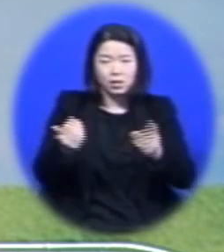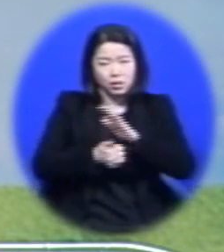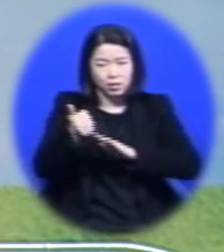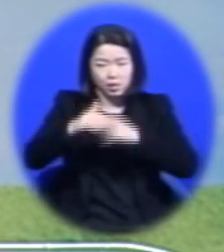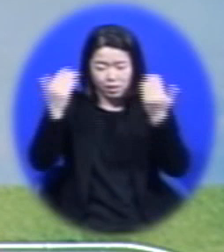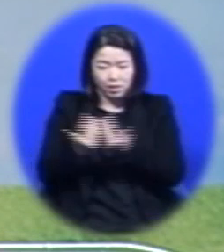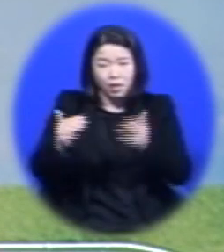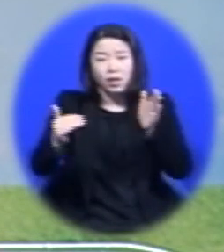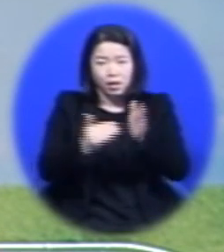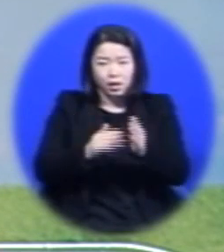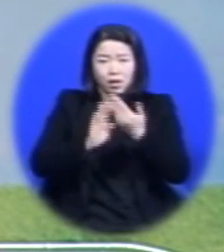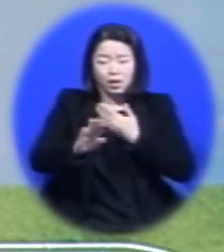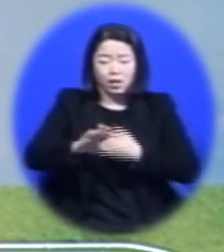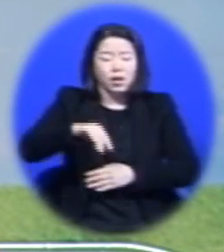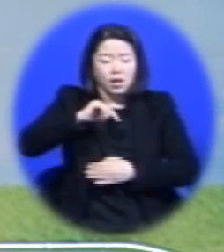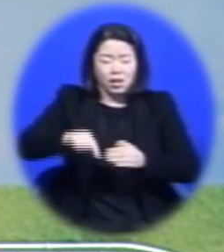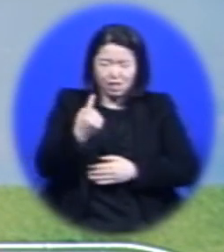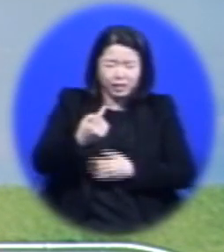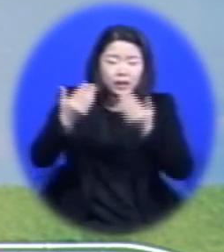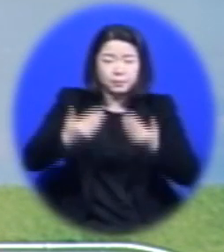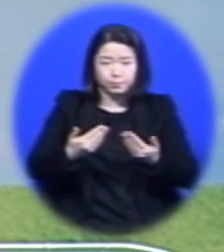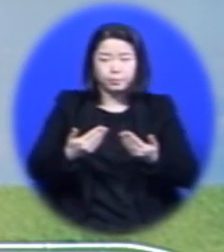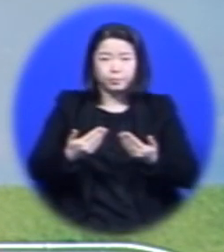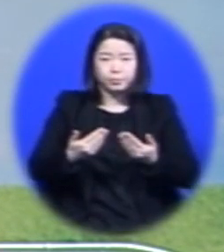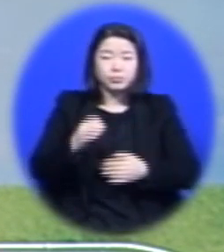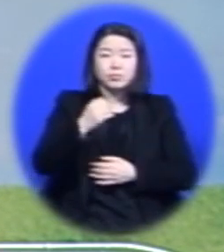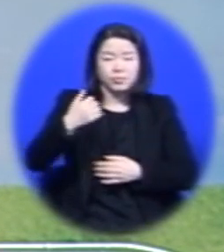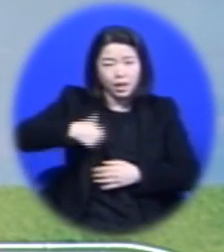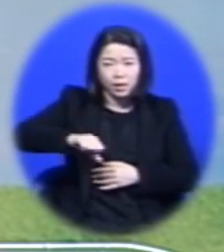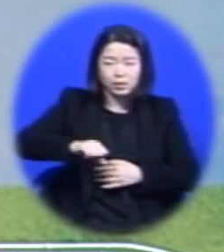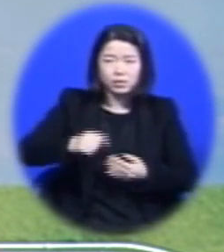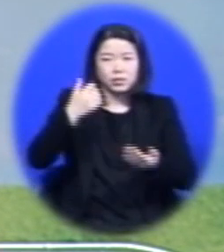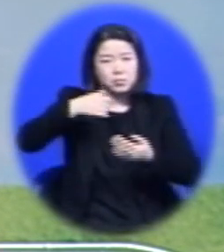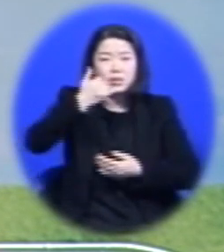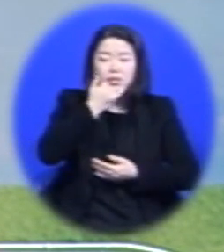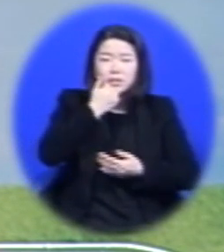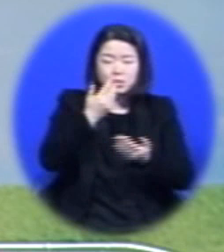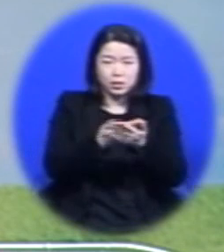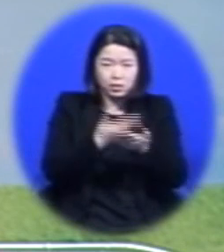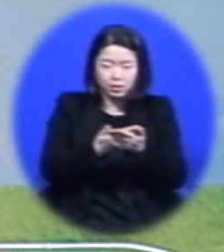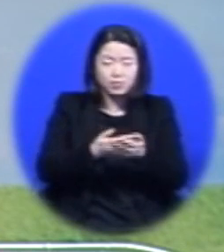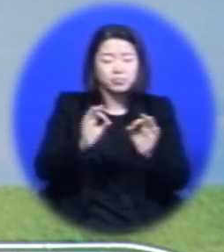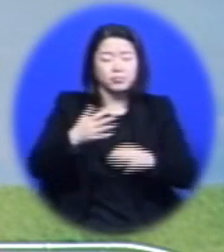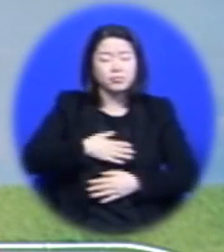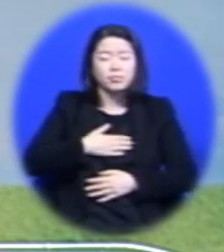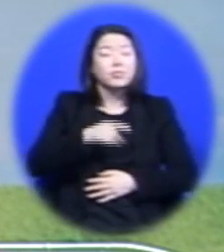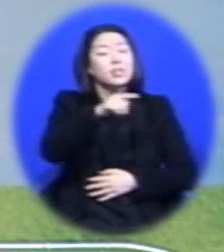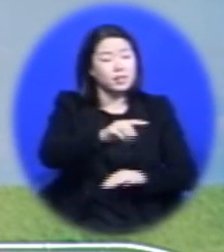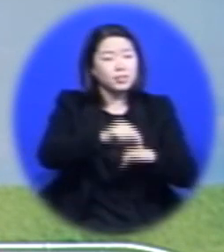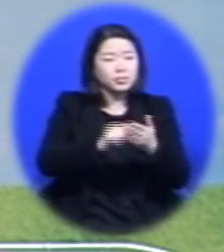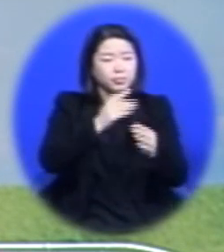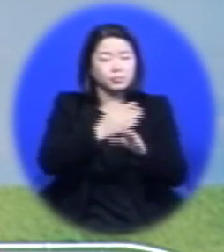다 끊어진 다음에 백스 해주시고 이삭을 또 바찌 라고 하더니 바치려고 하니까 이제는 알겠다 이제 마음